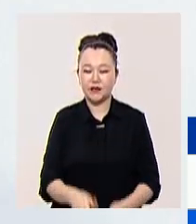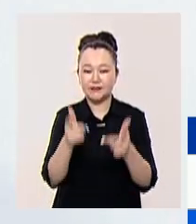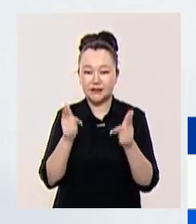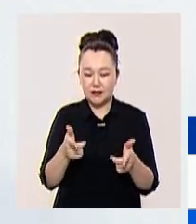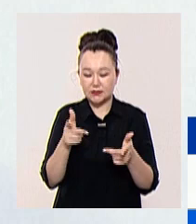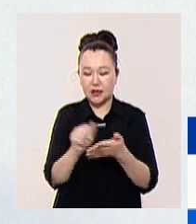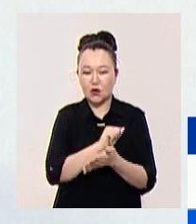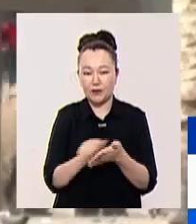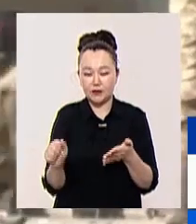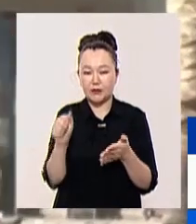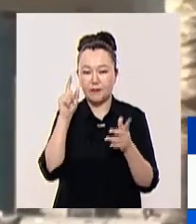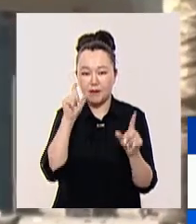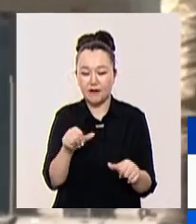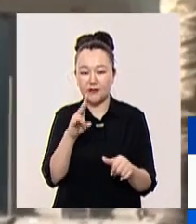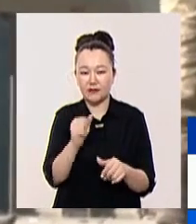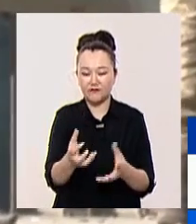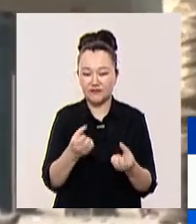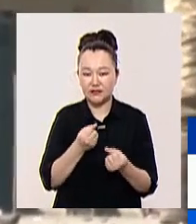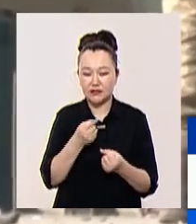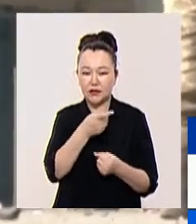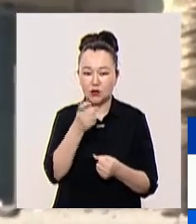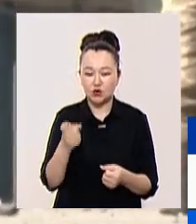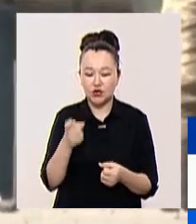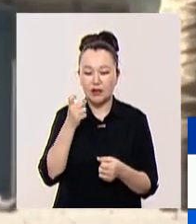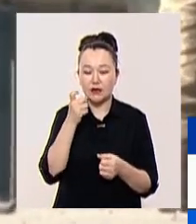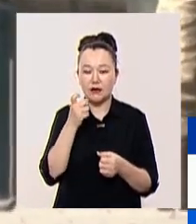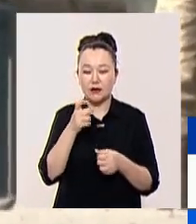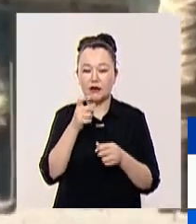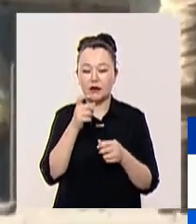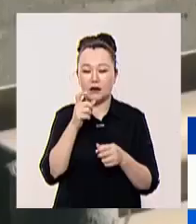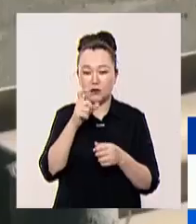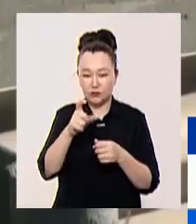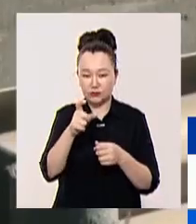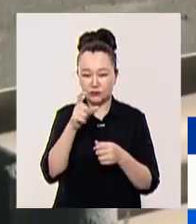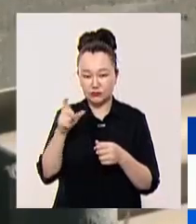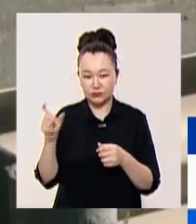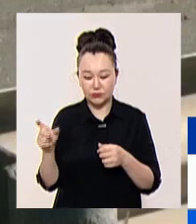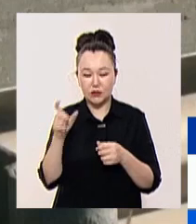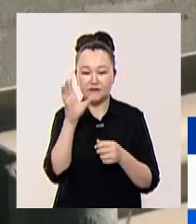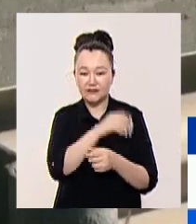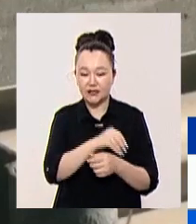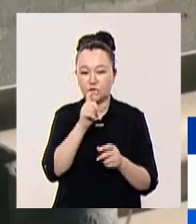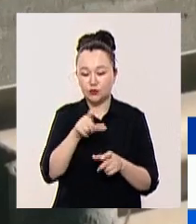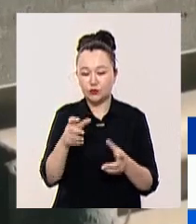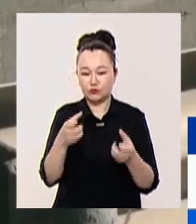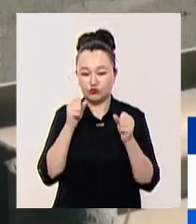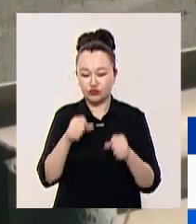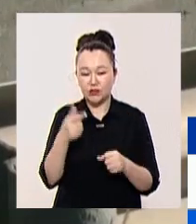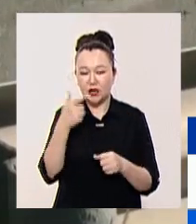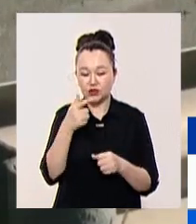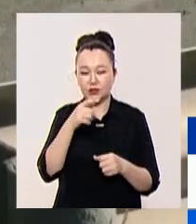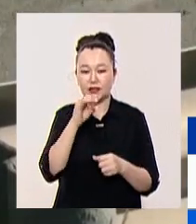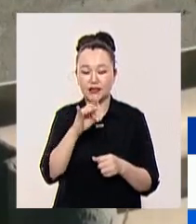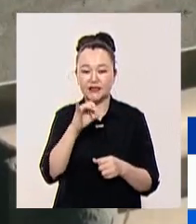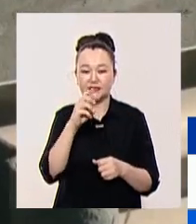Согласно документу, право на приобретение огнестрельного оружия и патронов к нему получают все ранее несудимые граждане и резиденты